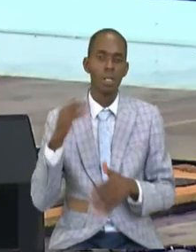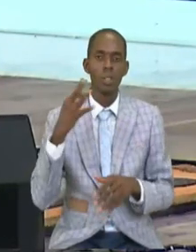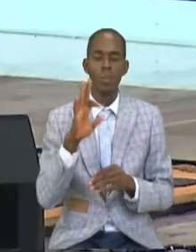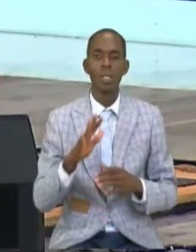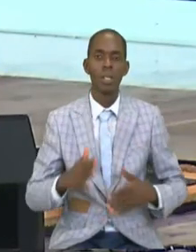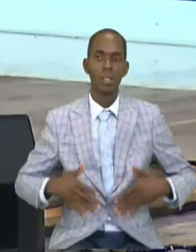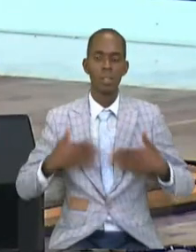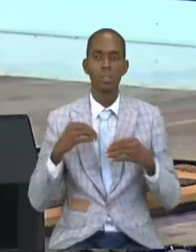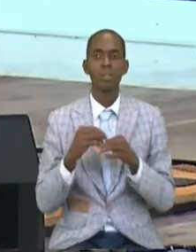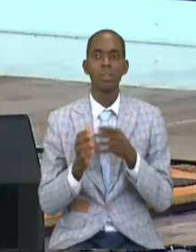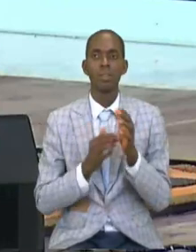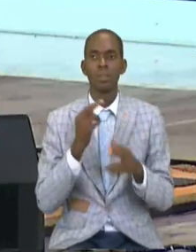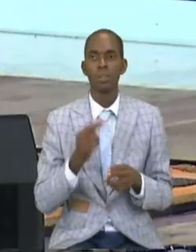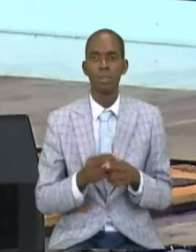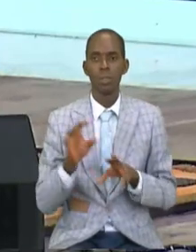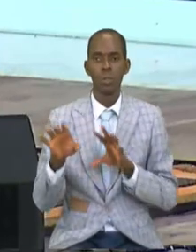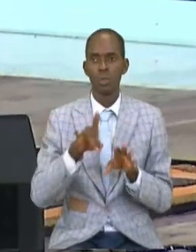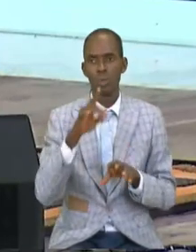de votre vie.